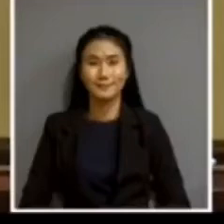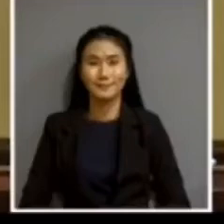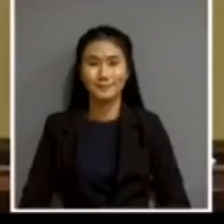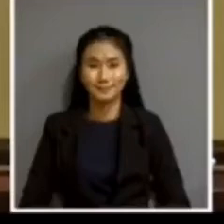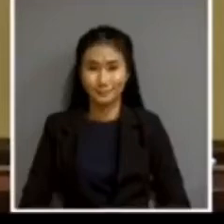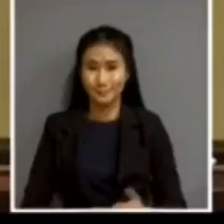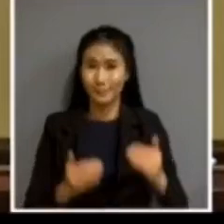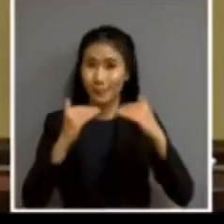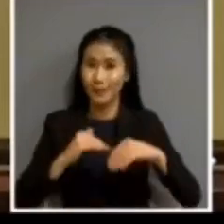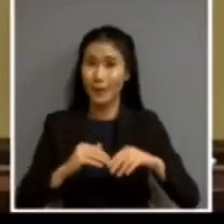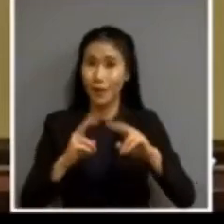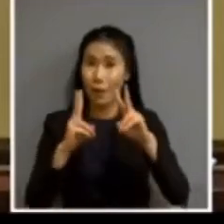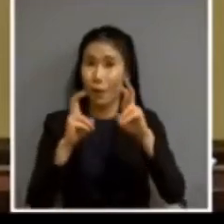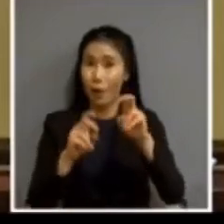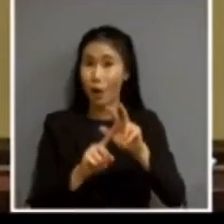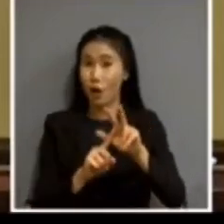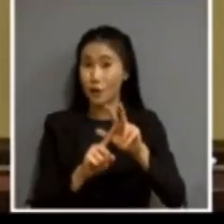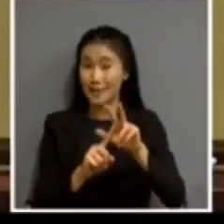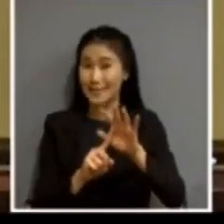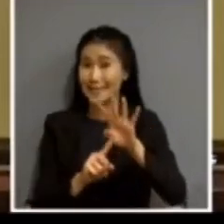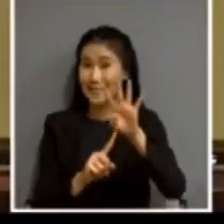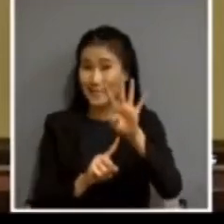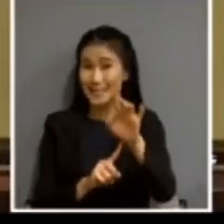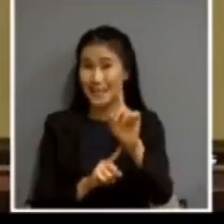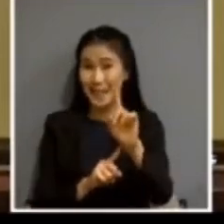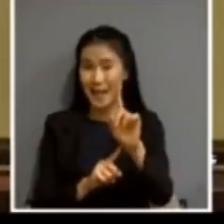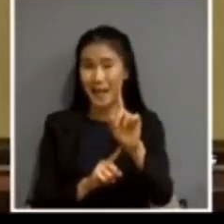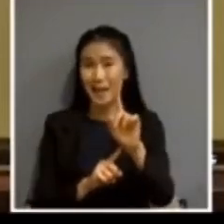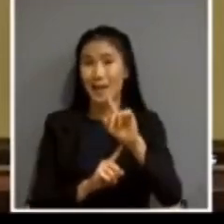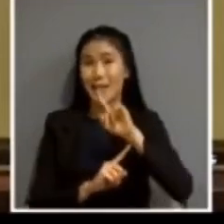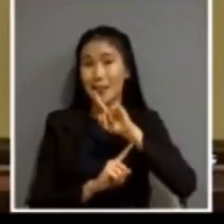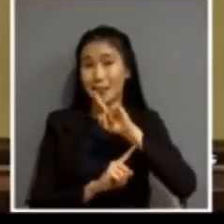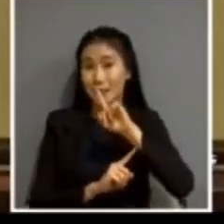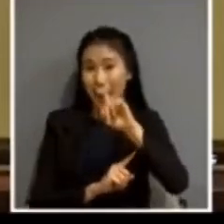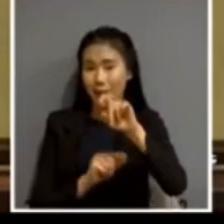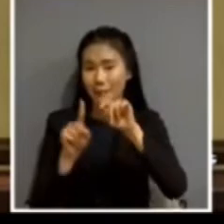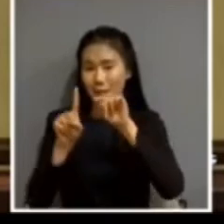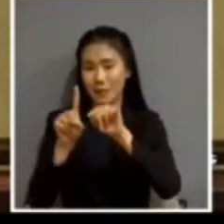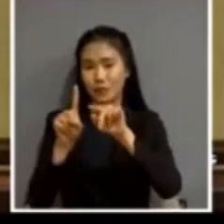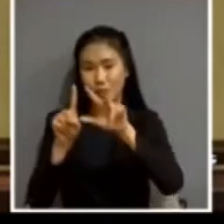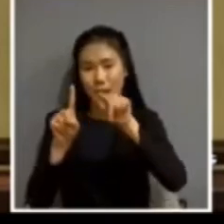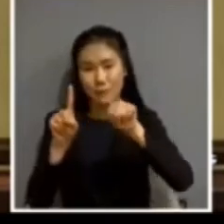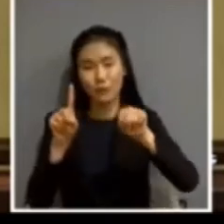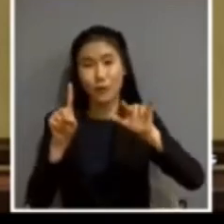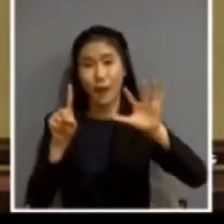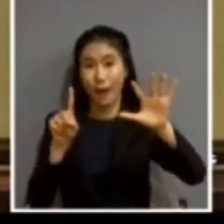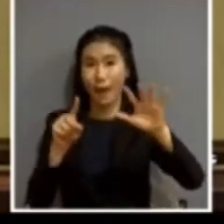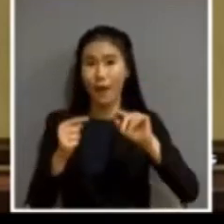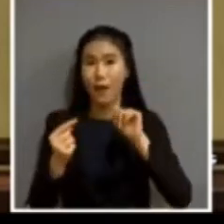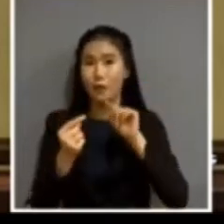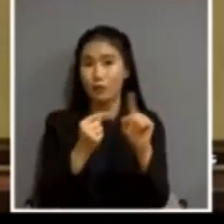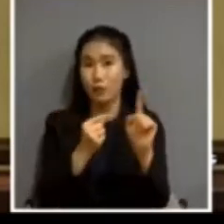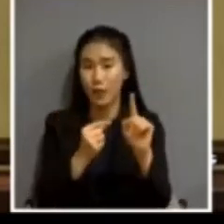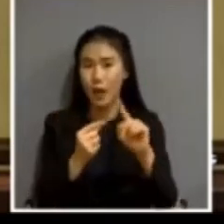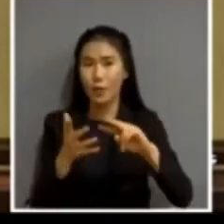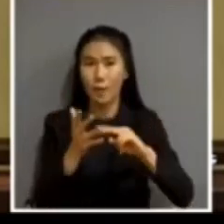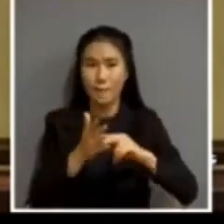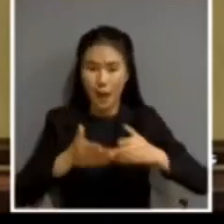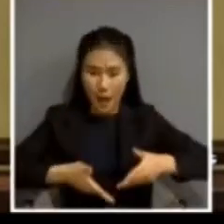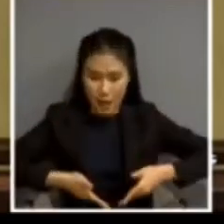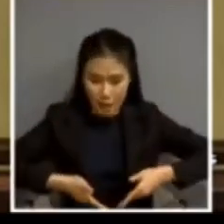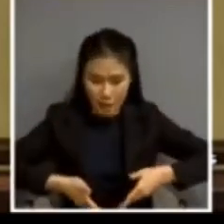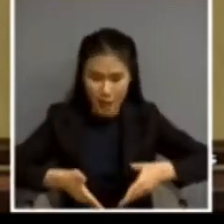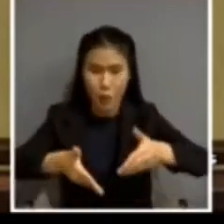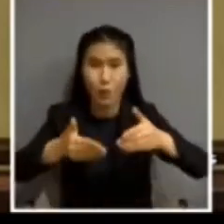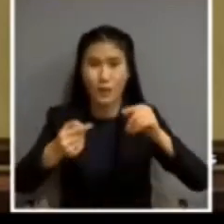ระทู้ถามต่อไปกระทู้ถามแยกที่ 1.3.5 นะครับเรื่องถนนเลียบชายฝั่ง